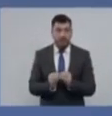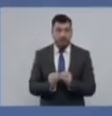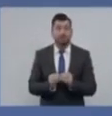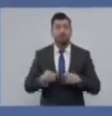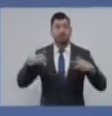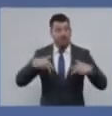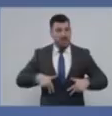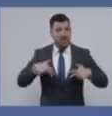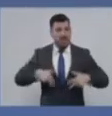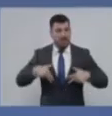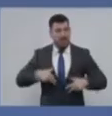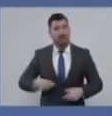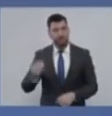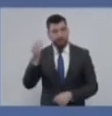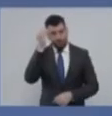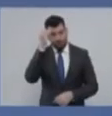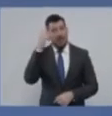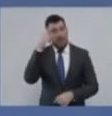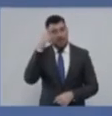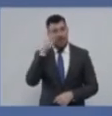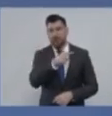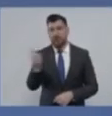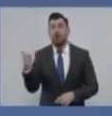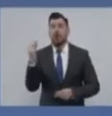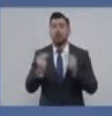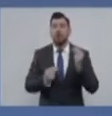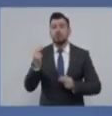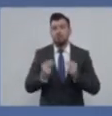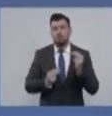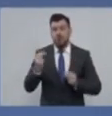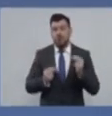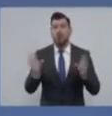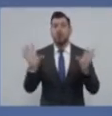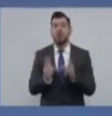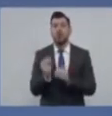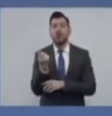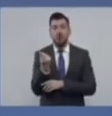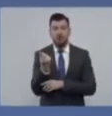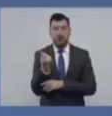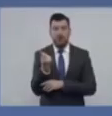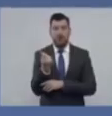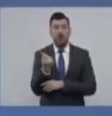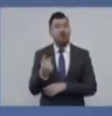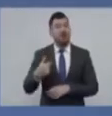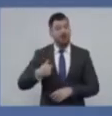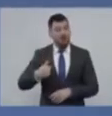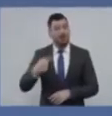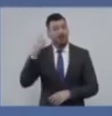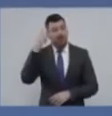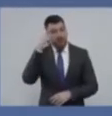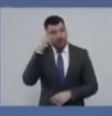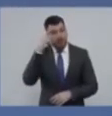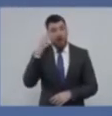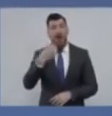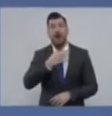κατανοούμε την όξυνση προβλημάτων σστο πεδίο της οικονομίας και συναισθανόμαστε πλήρως την ανάγκη